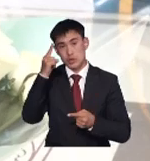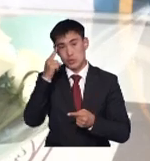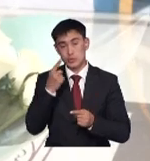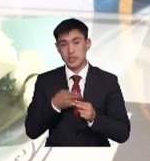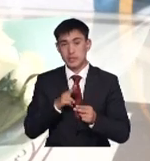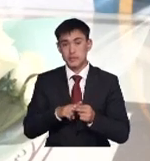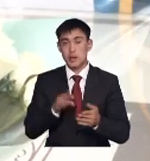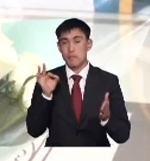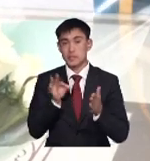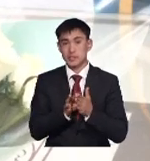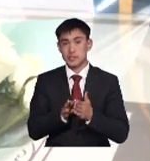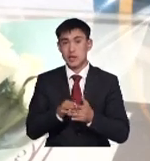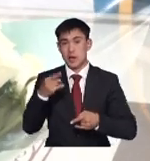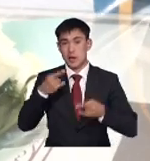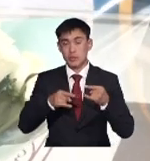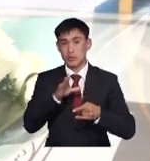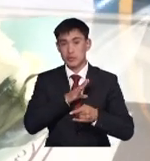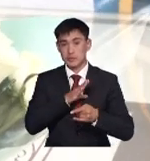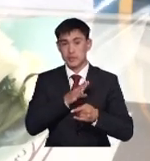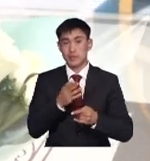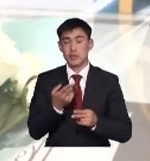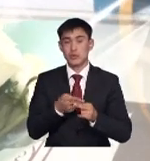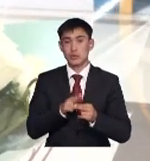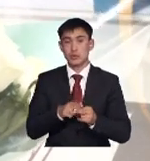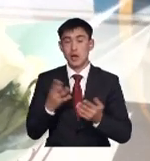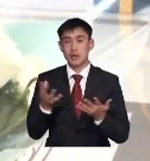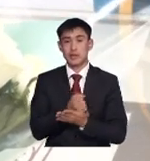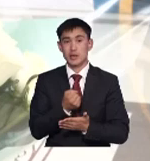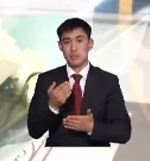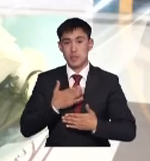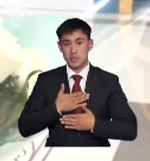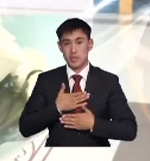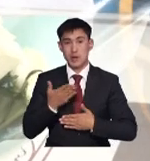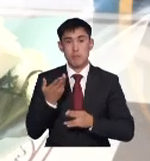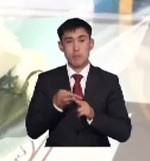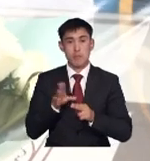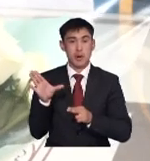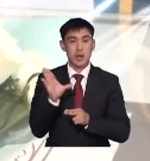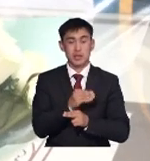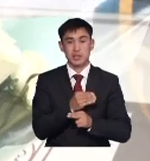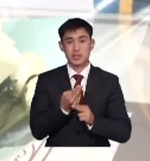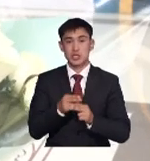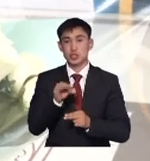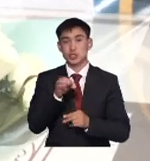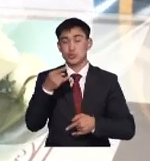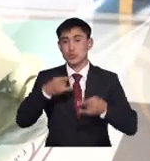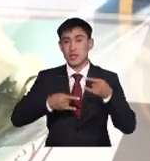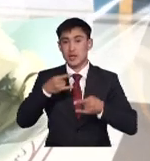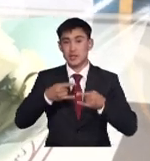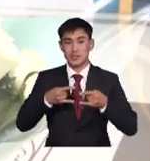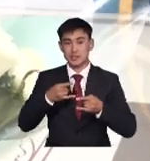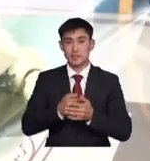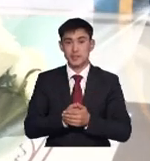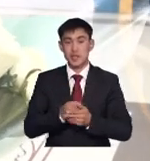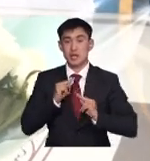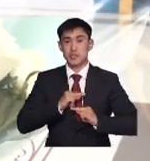деген мақсатта хабар болатын. Енді әрине атақ абырой менікі болғанымен бұның артында Жетісу